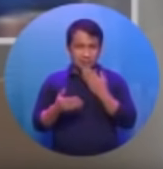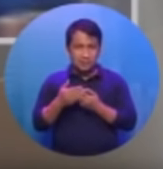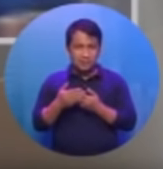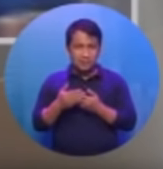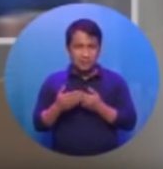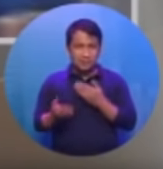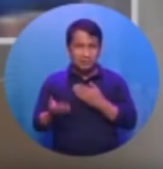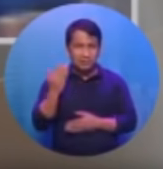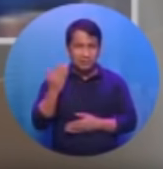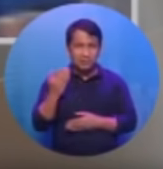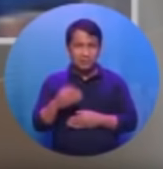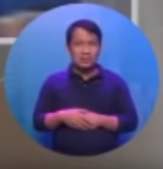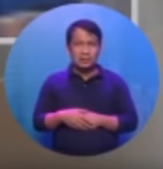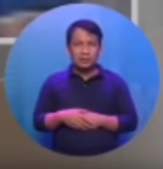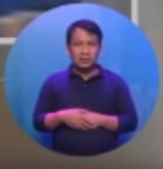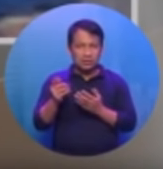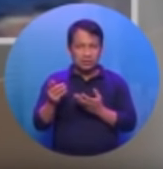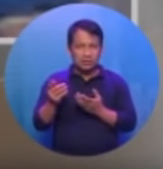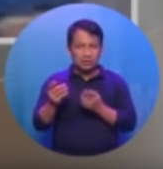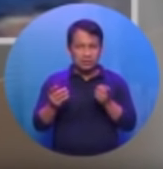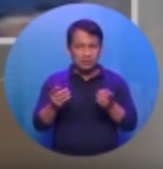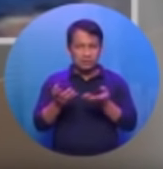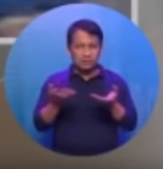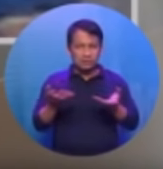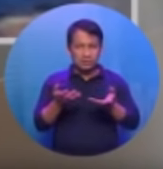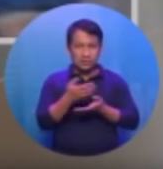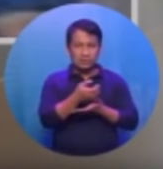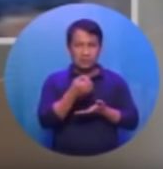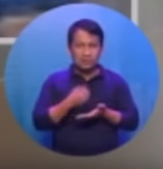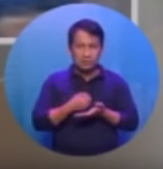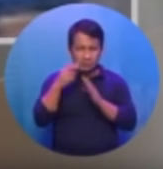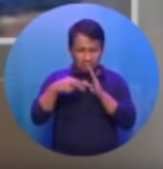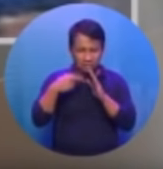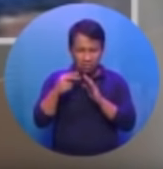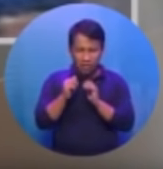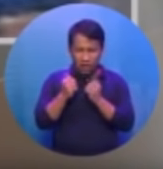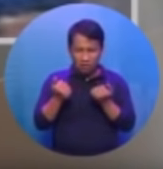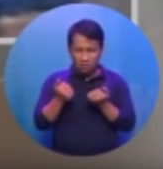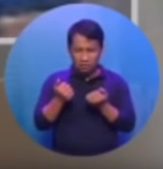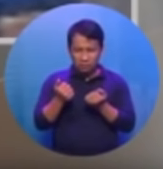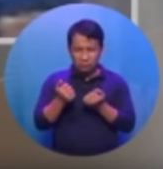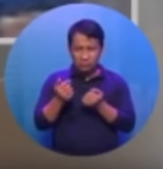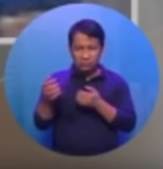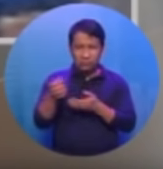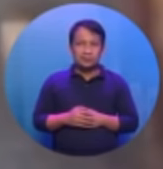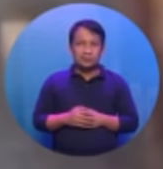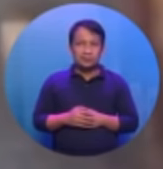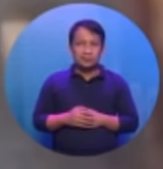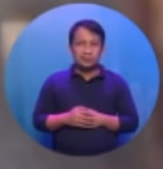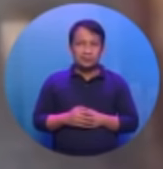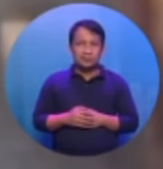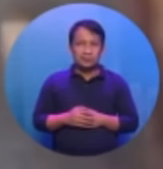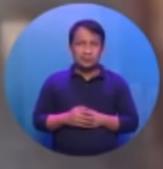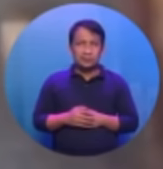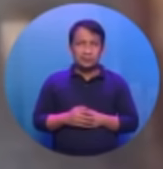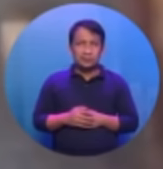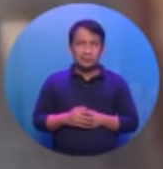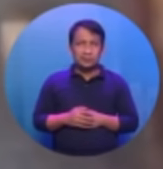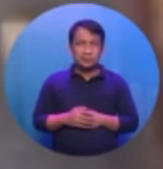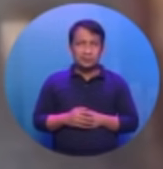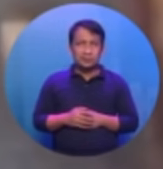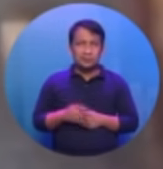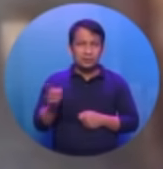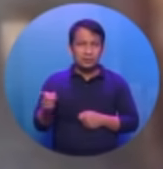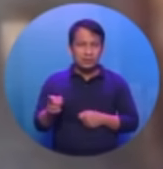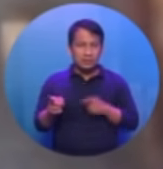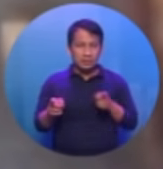sir. Okay. Sir, saan niyo po nakuha itong video? Paano po napunta sa inyo ito? Napasa kamay niyo? Ganito po yan. So siya po ang